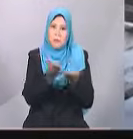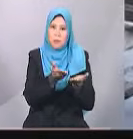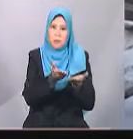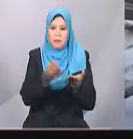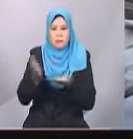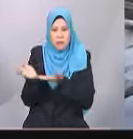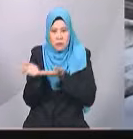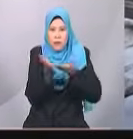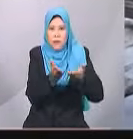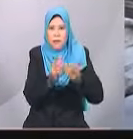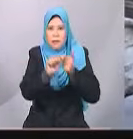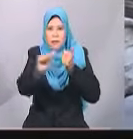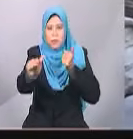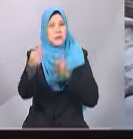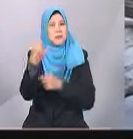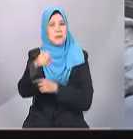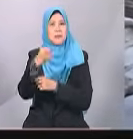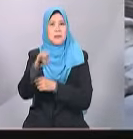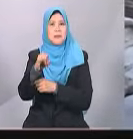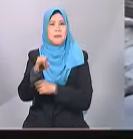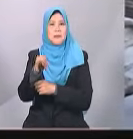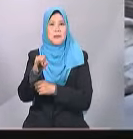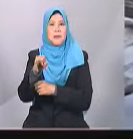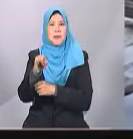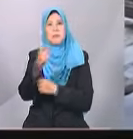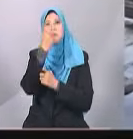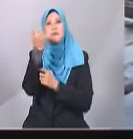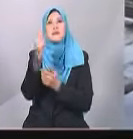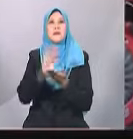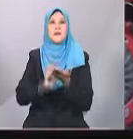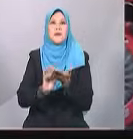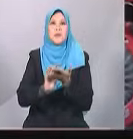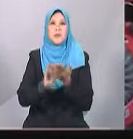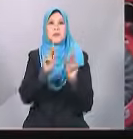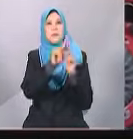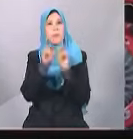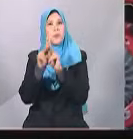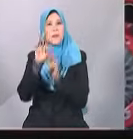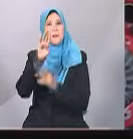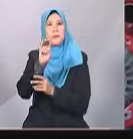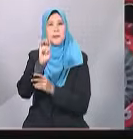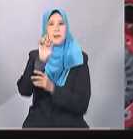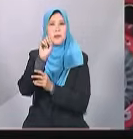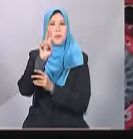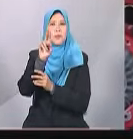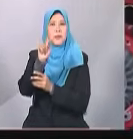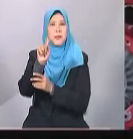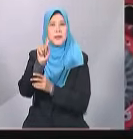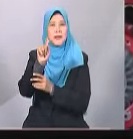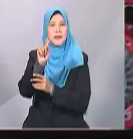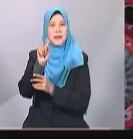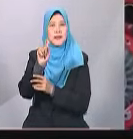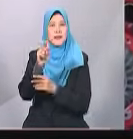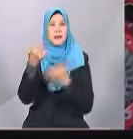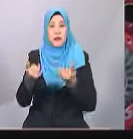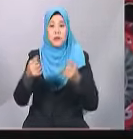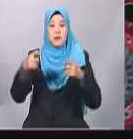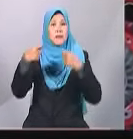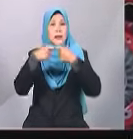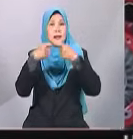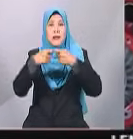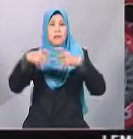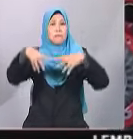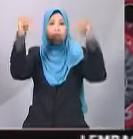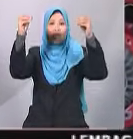nak bawa kan pergi jauh-jauh. Sebab dia biasa dia bawa kapung kat besok. Tak ada tengok api kena potong. Oh,